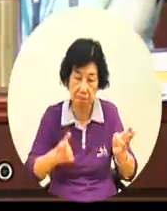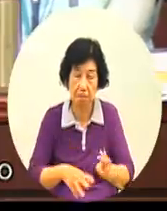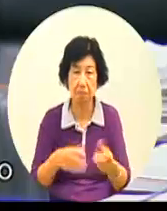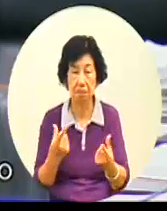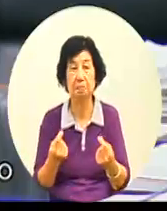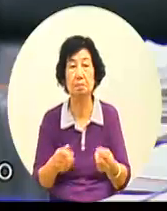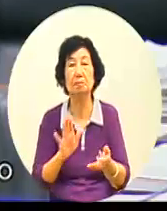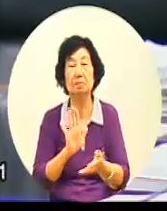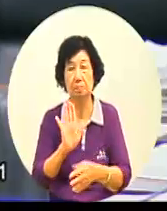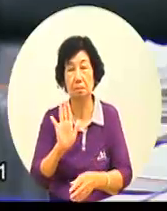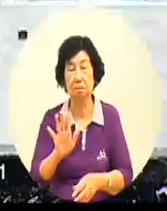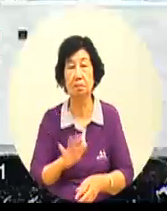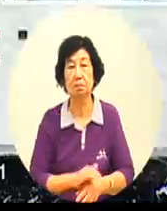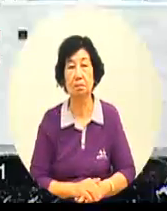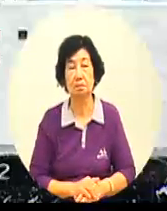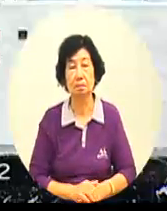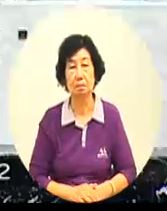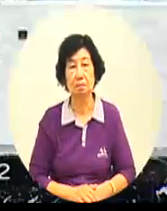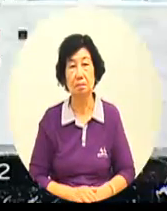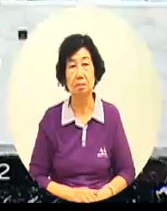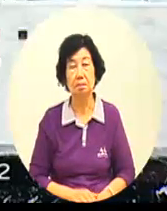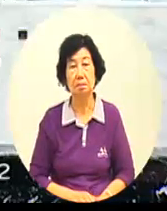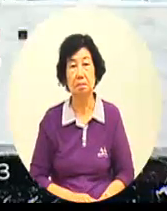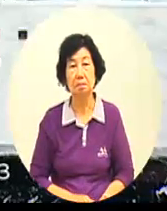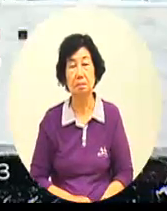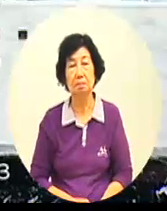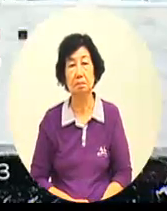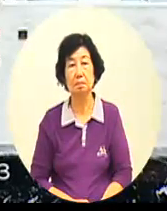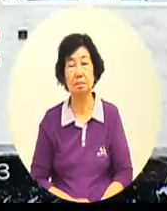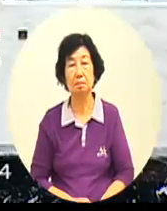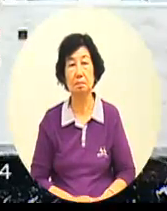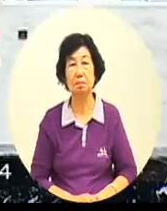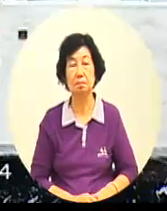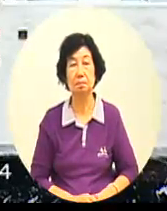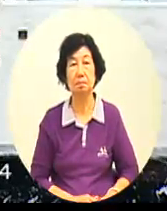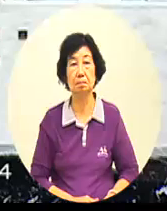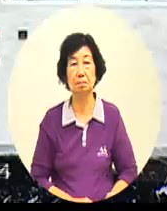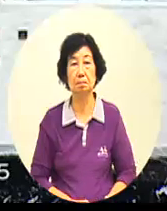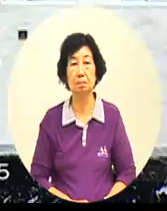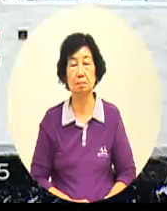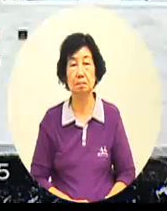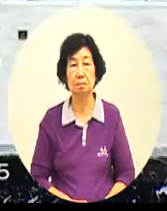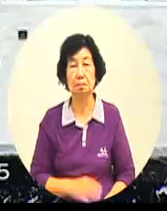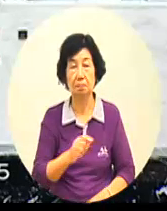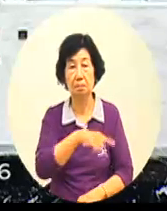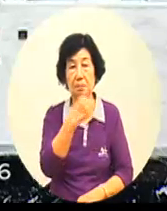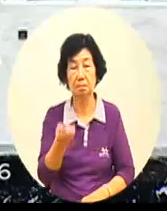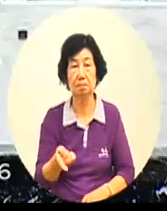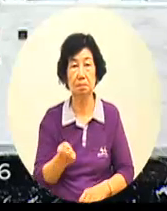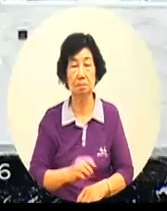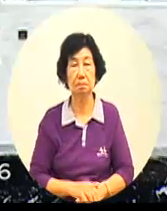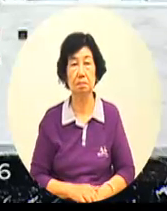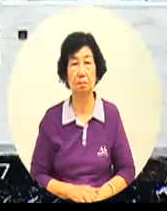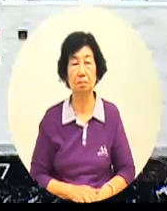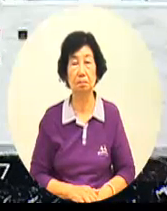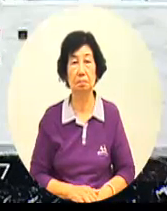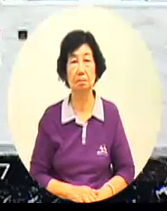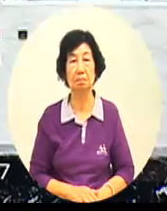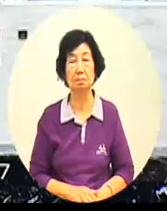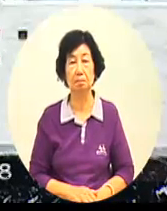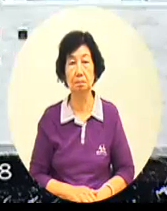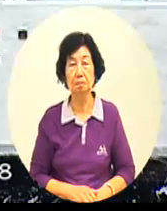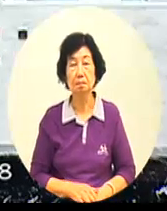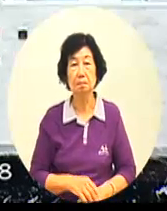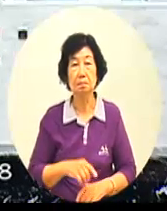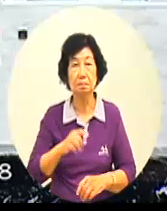局长，谢谢主席，谢谢。 好，谢谢林益龙议员的执行。好，接下来执行的议员是伊斯坦大贝亚